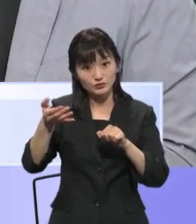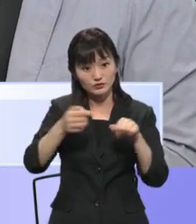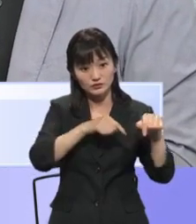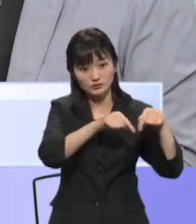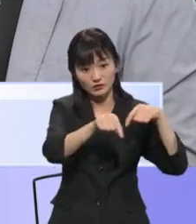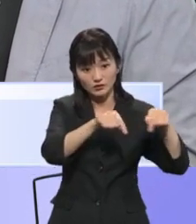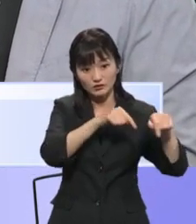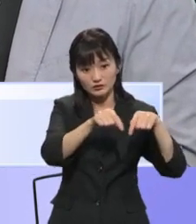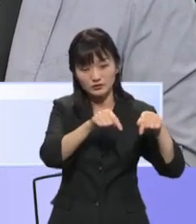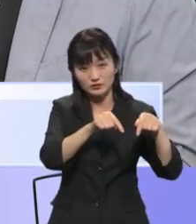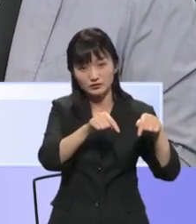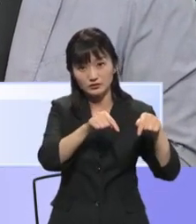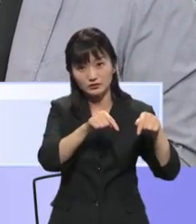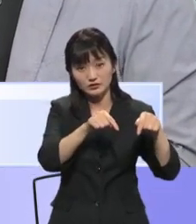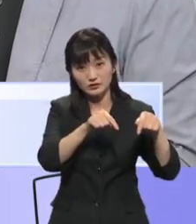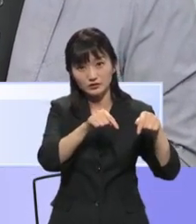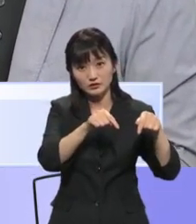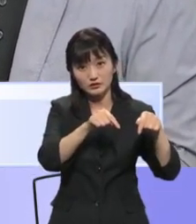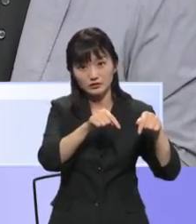그리고